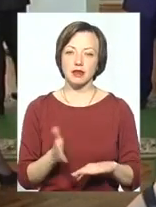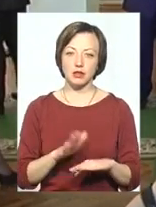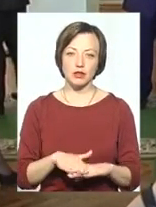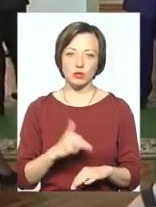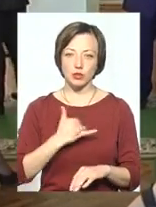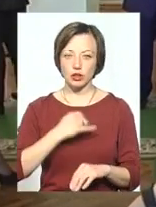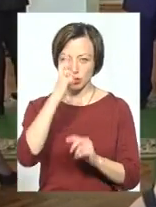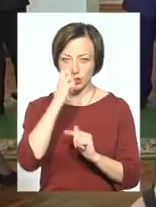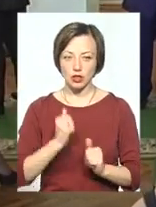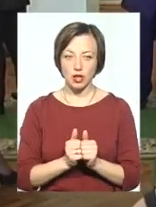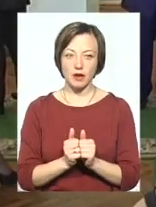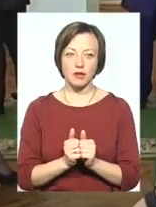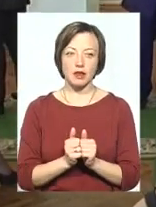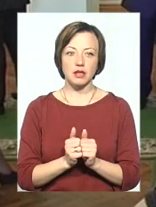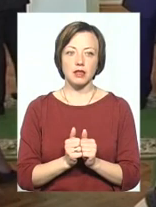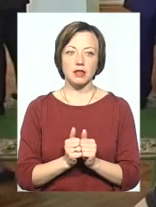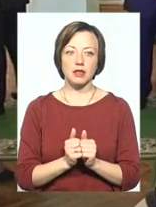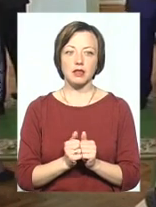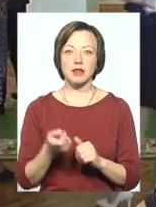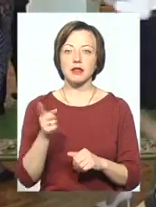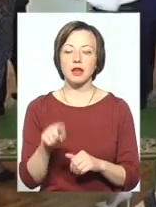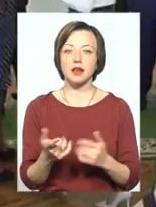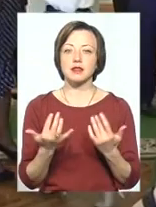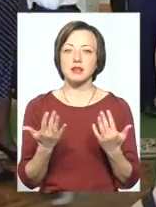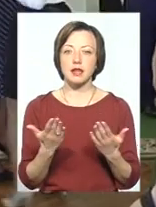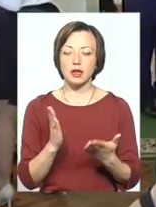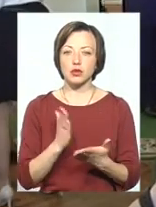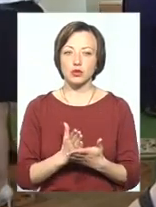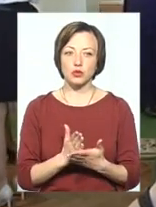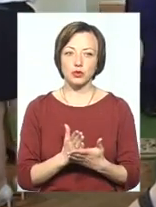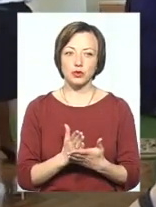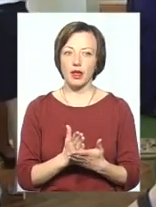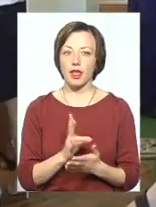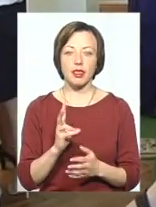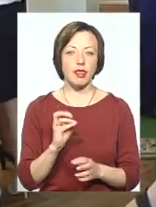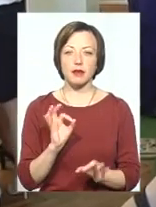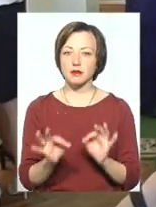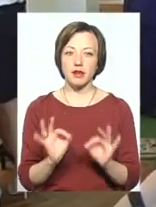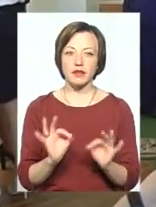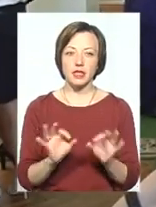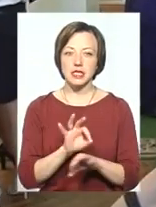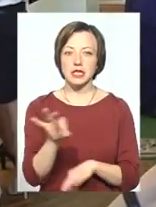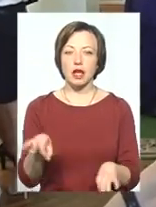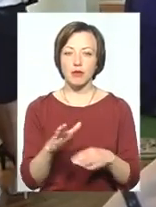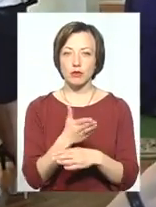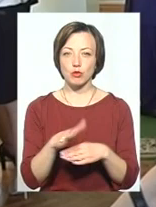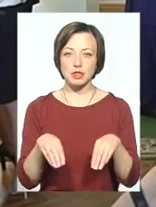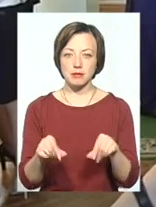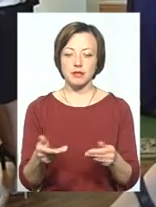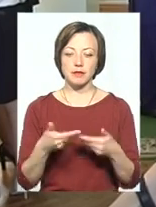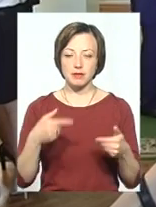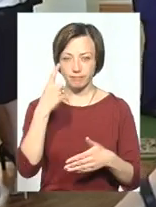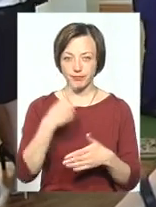нашій державі. І те, наскільки там існують несправедливі схеми розподілу землі, ми всі